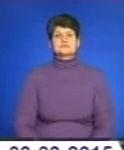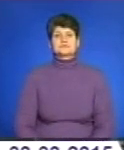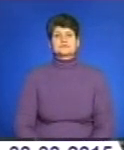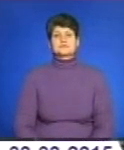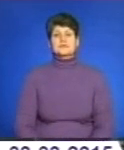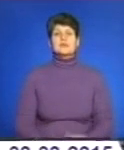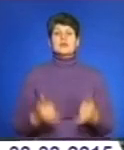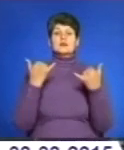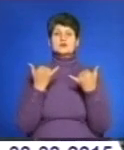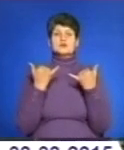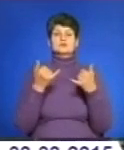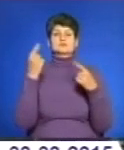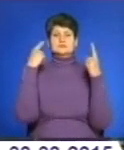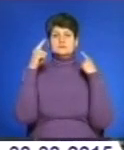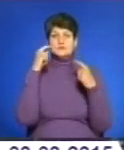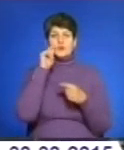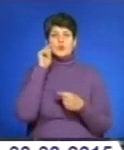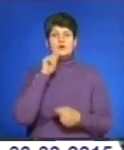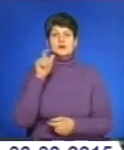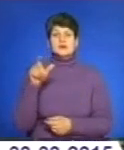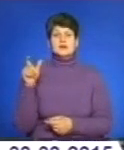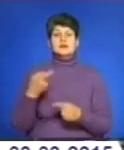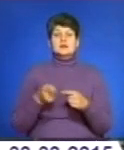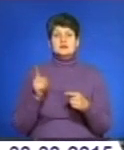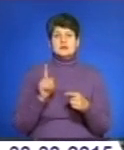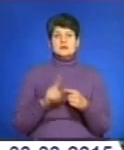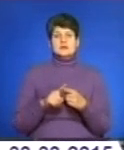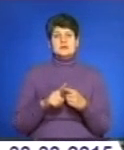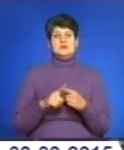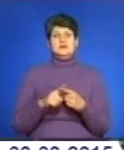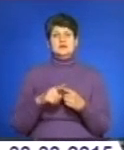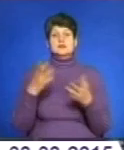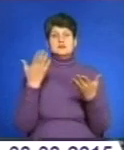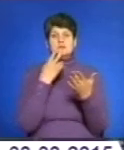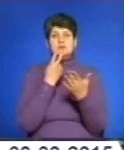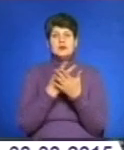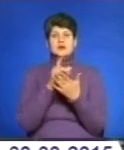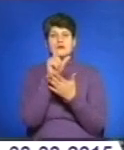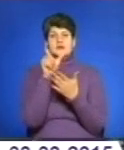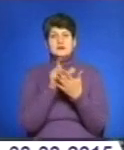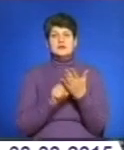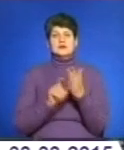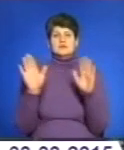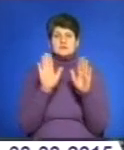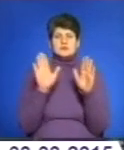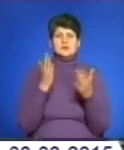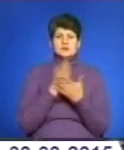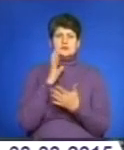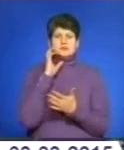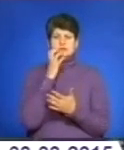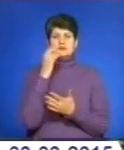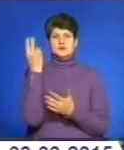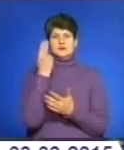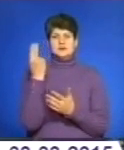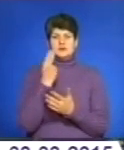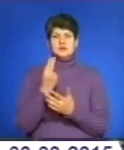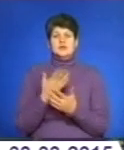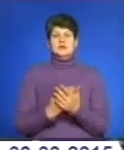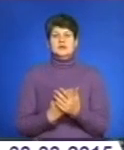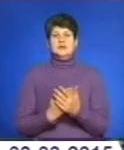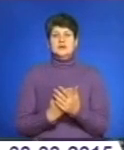Сьогодні творчість українців – це відлуння подій в країні. Теми віршів та пісень стають серйознішими, фарби малюнків –